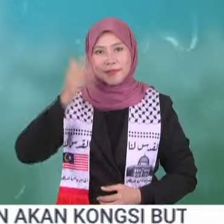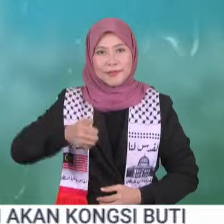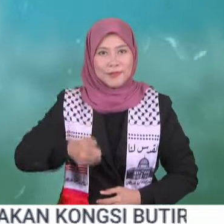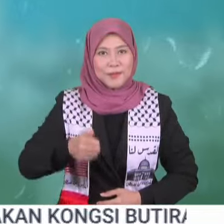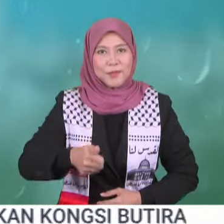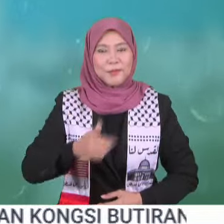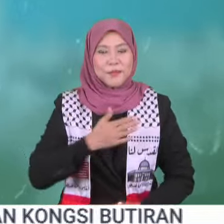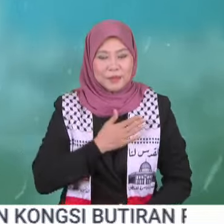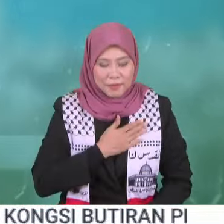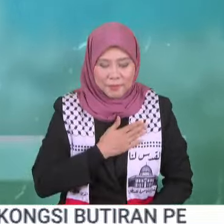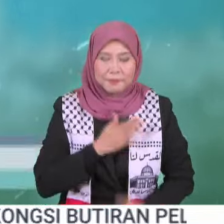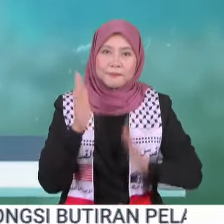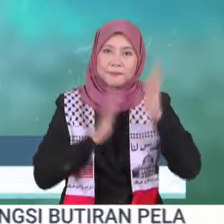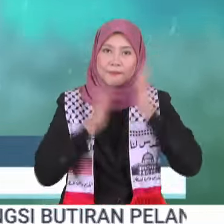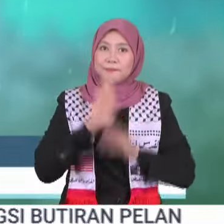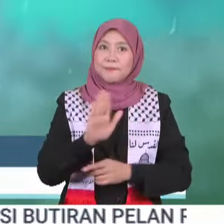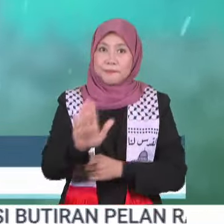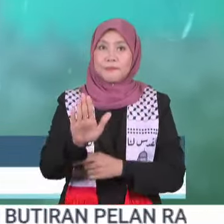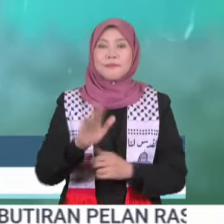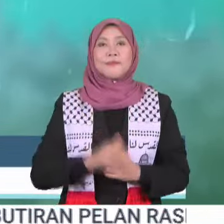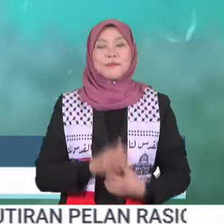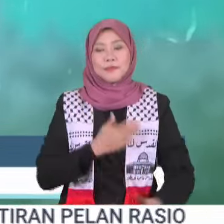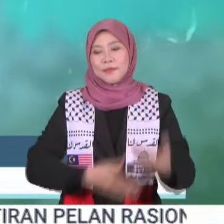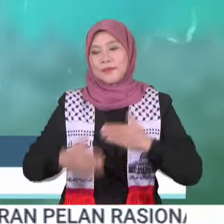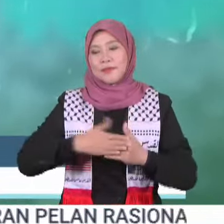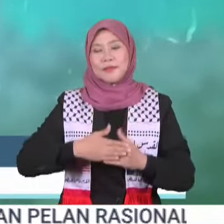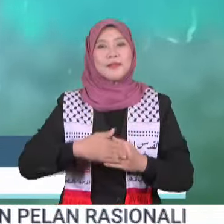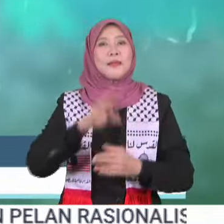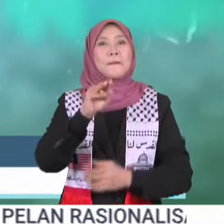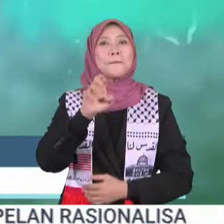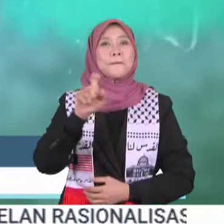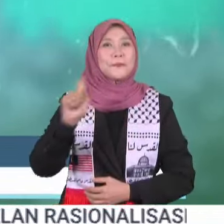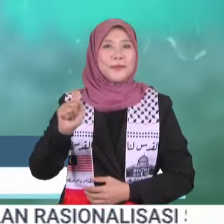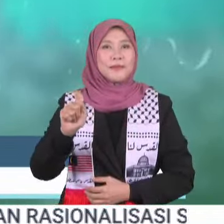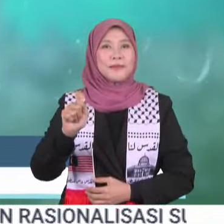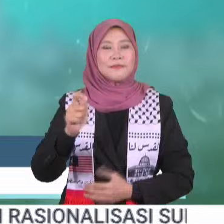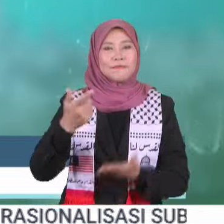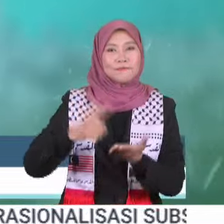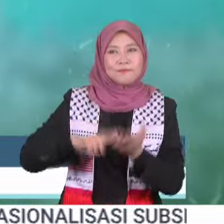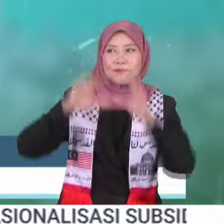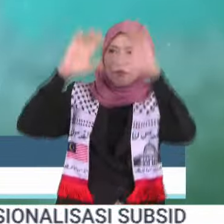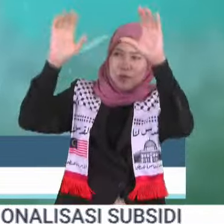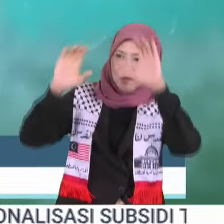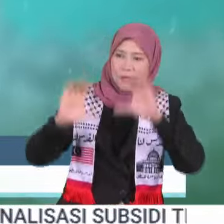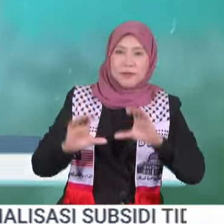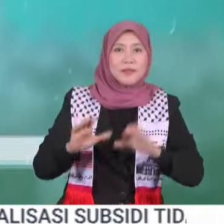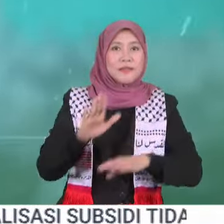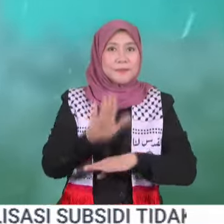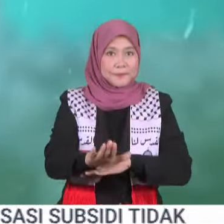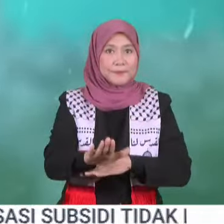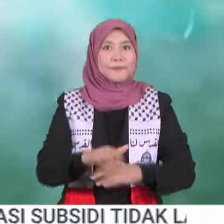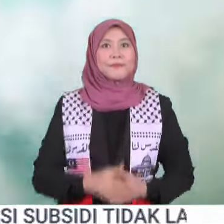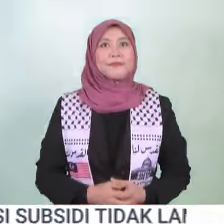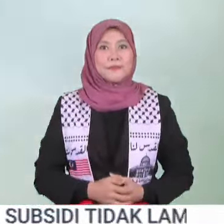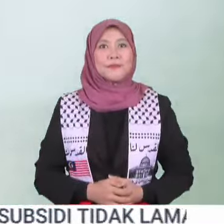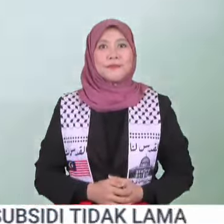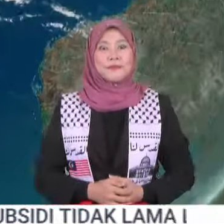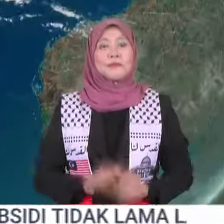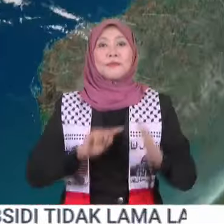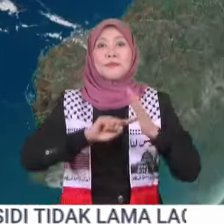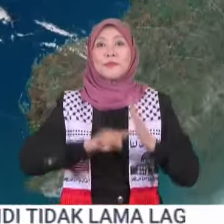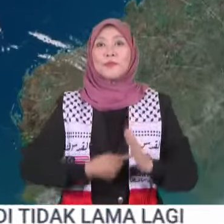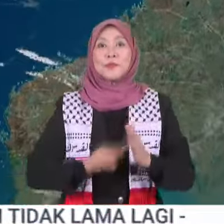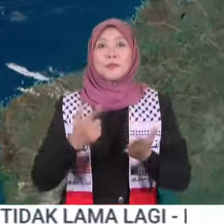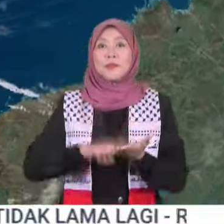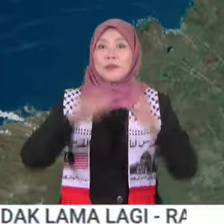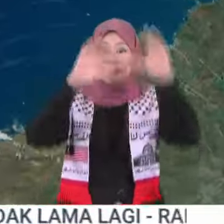Assalamualaikum dan salam Malaysia Madani. Kembali bersama Jabatan Meteorologi Malaysia untuk laporan cuaca pada petang ini. Baik, kita mulakan